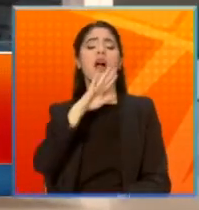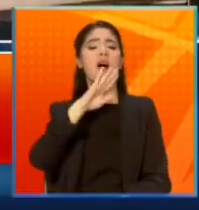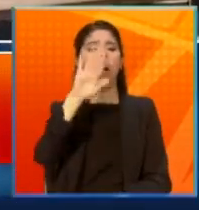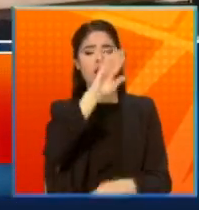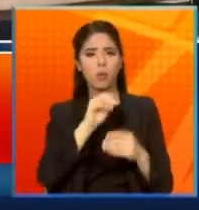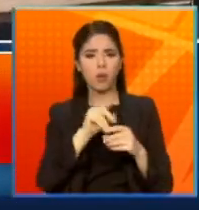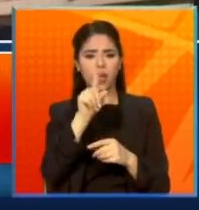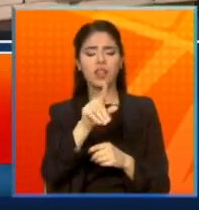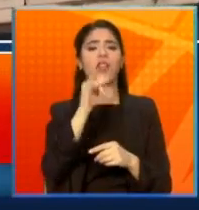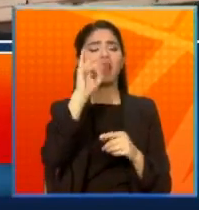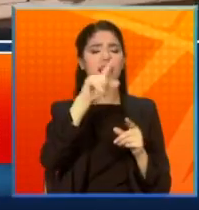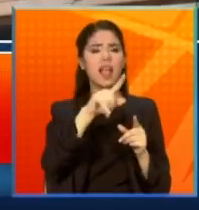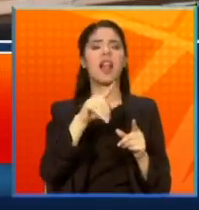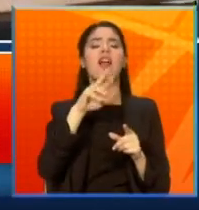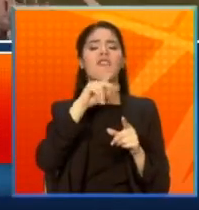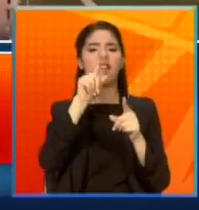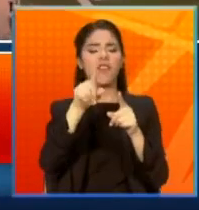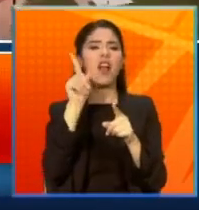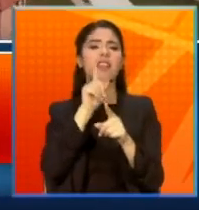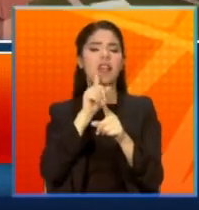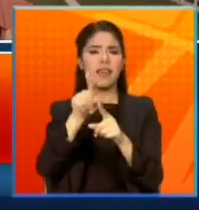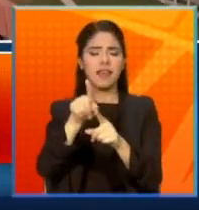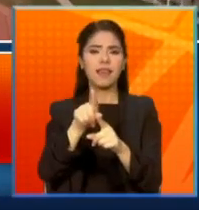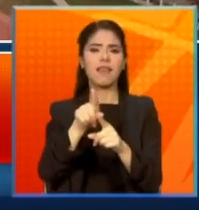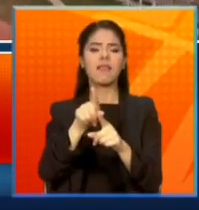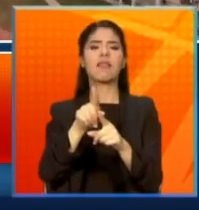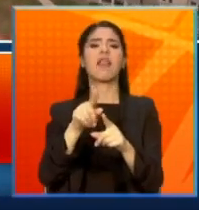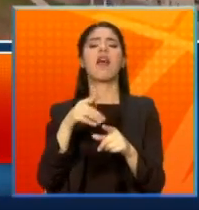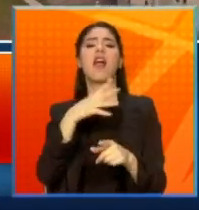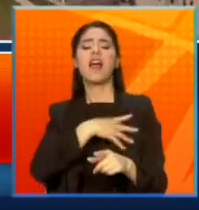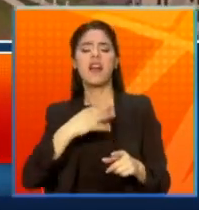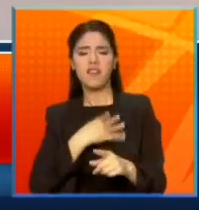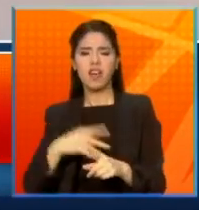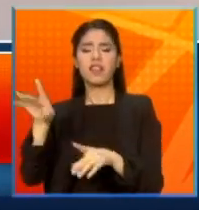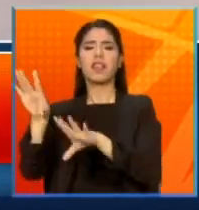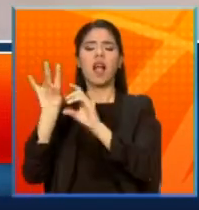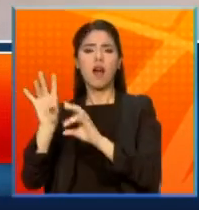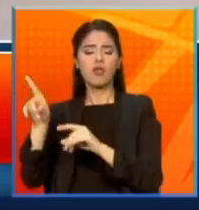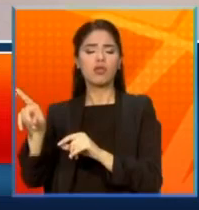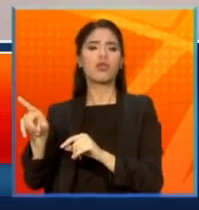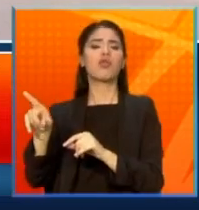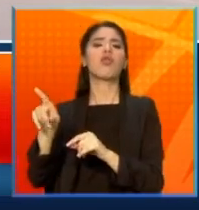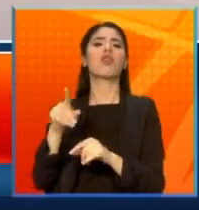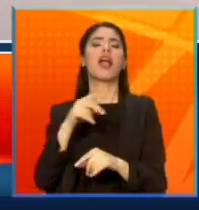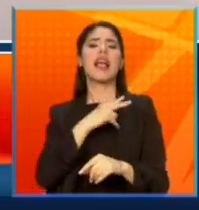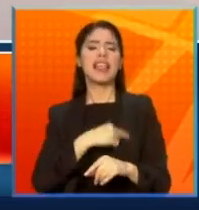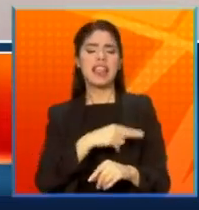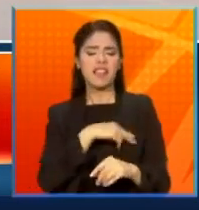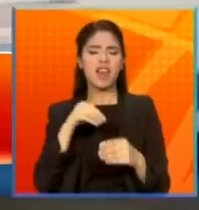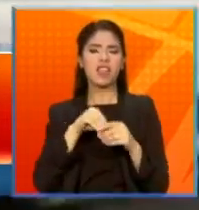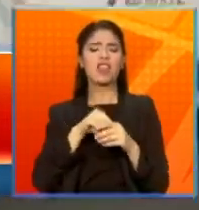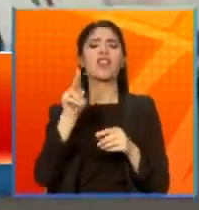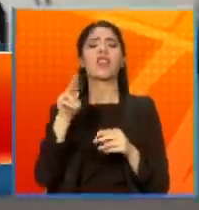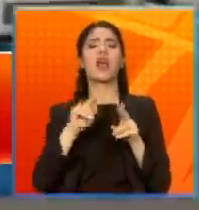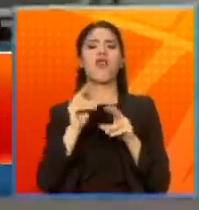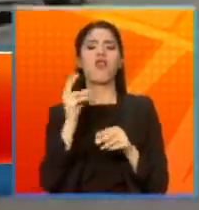Avrupa'da İtalya, Fransa, Almanya ve İngiltere'nin yanı sıra Hırvatistan, Avusturya ve İsveç'te de koronavirüs vakaları tespit